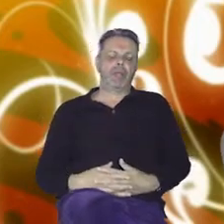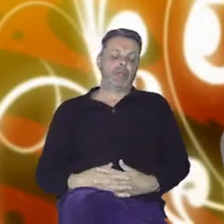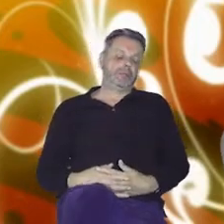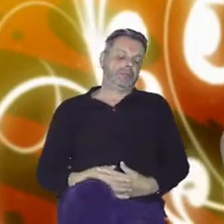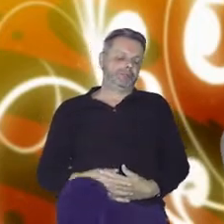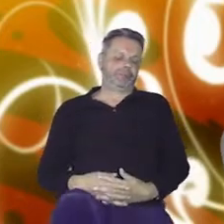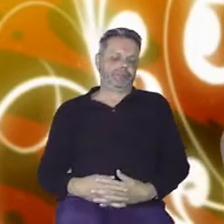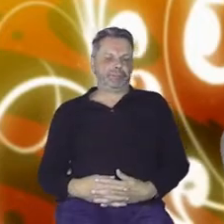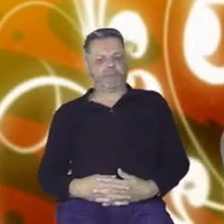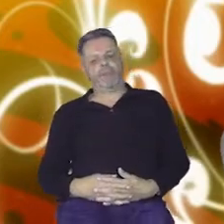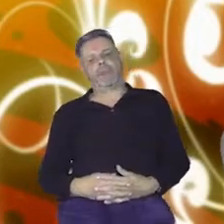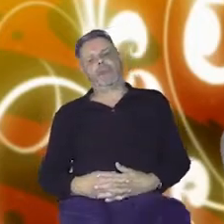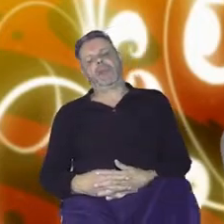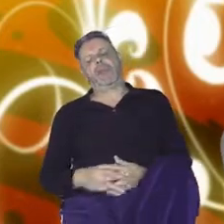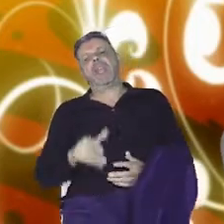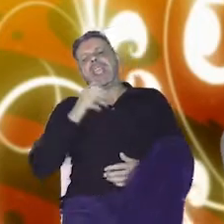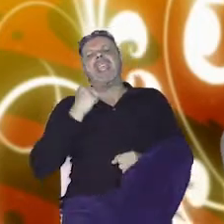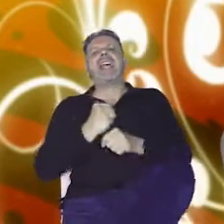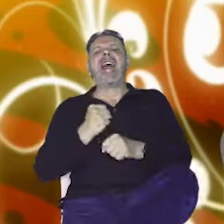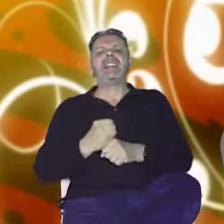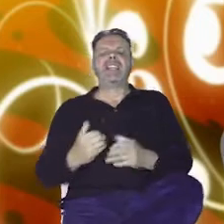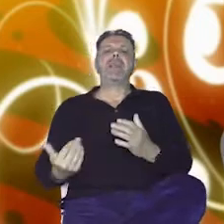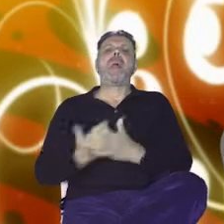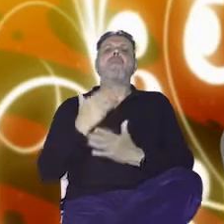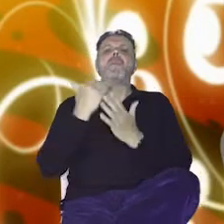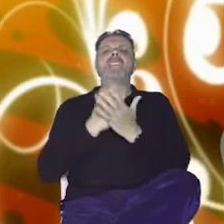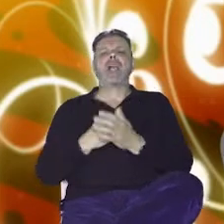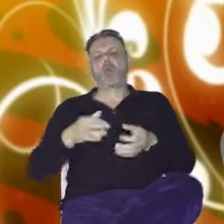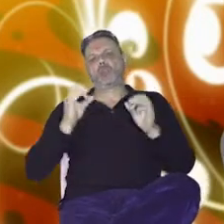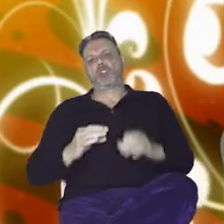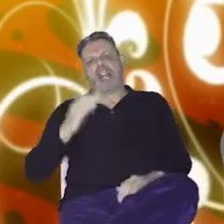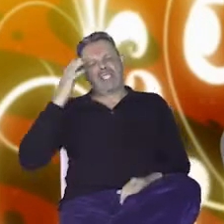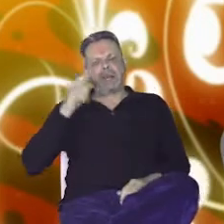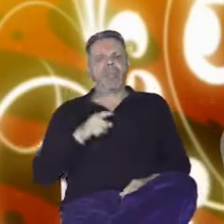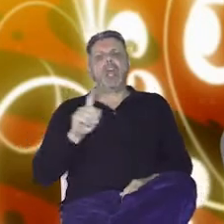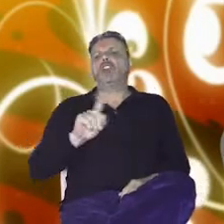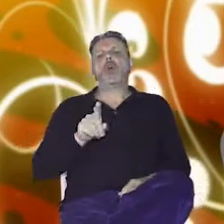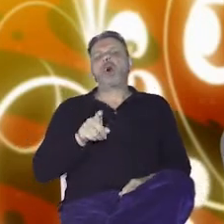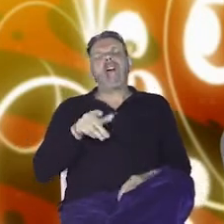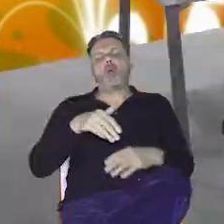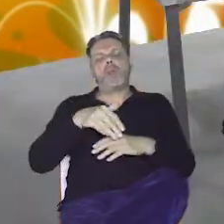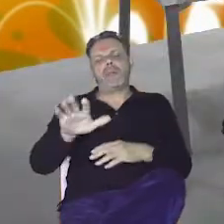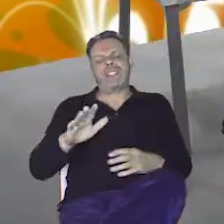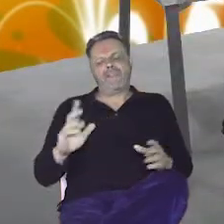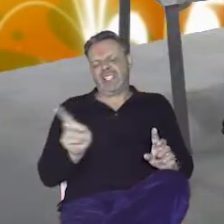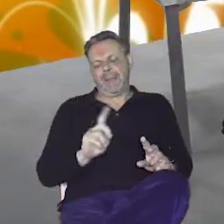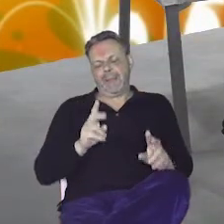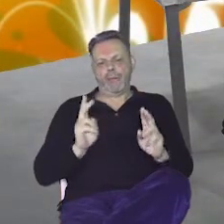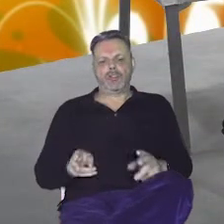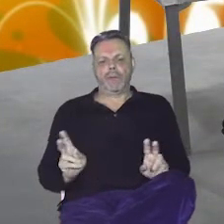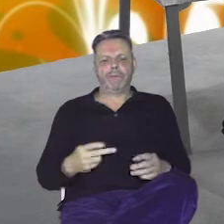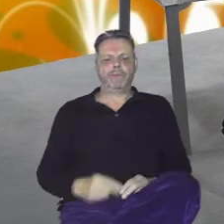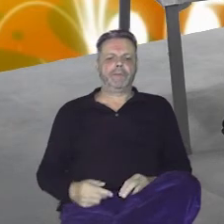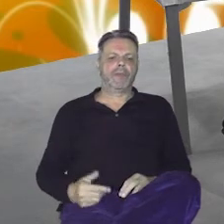i raditi na tom novom zakonu socijalne skrbi, jer to neće tako moći dalje napraviti. Evo, ja bi se